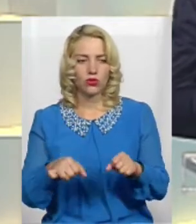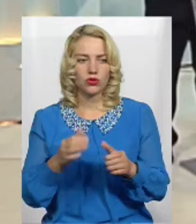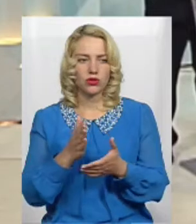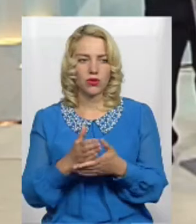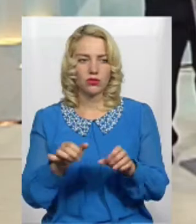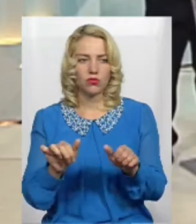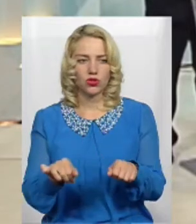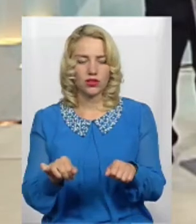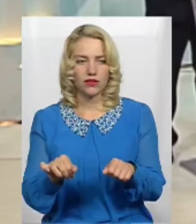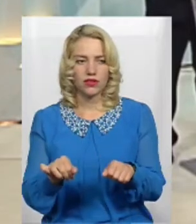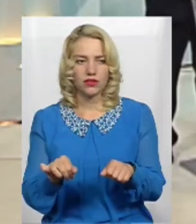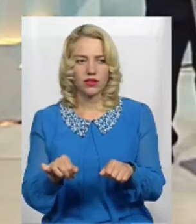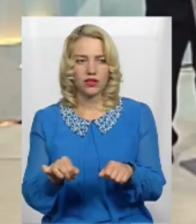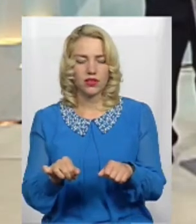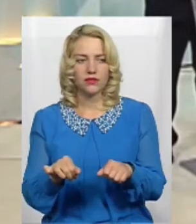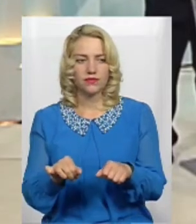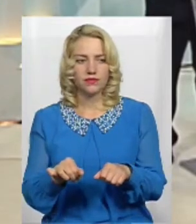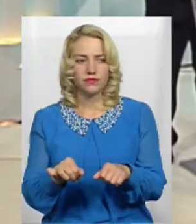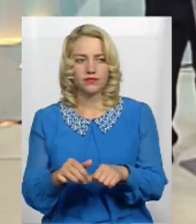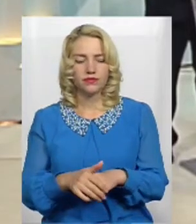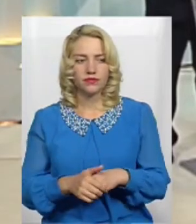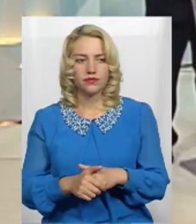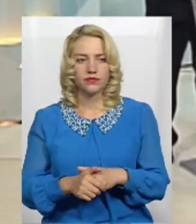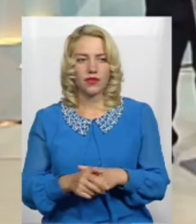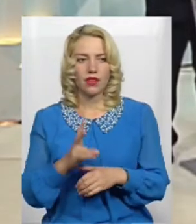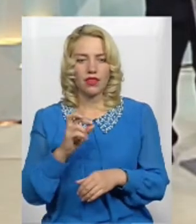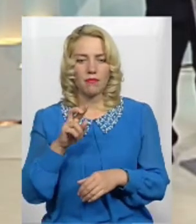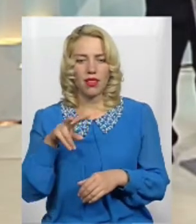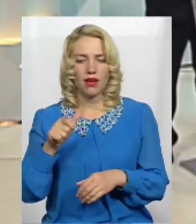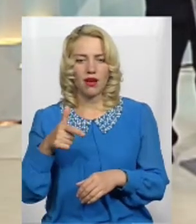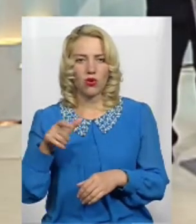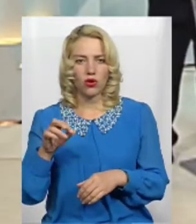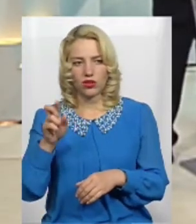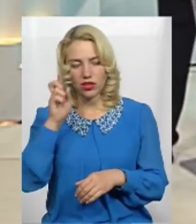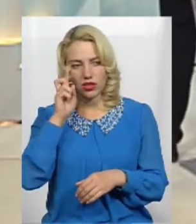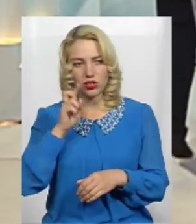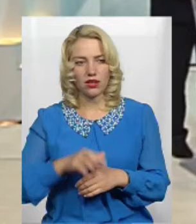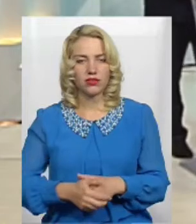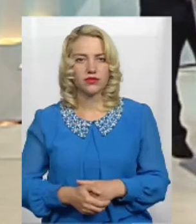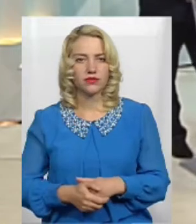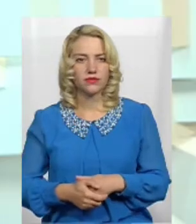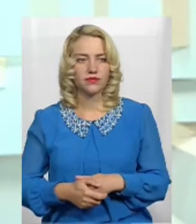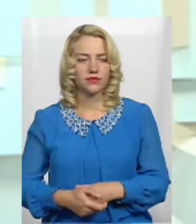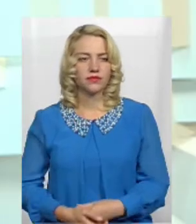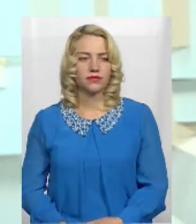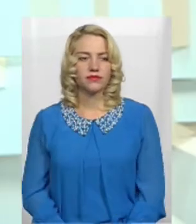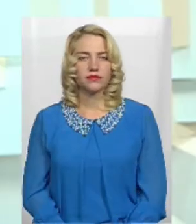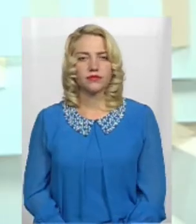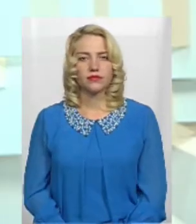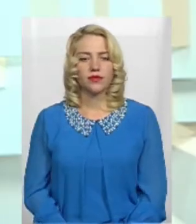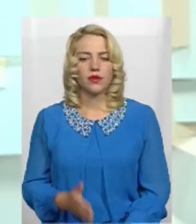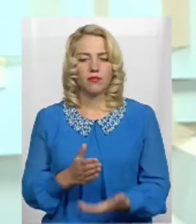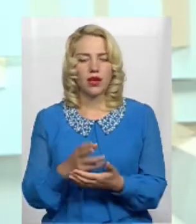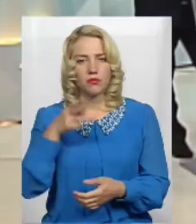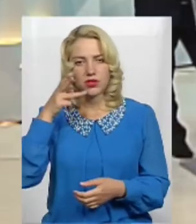і мають можливість і досвід працювати на те, на благо держави, в тому числі і для прийняття відповідних законів. Маємо